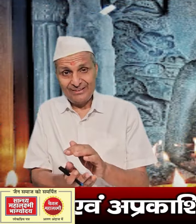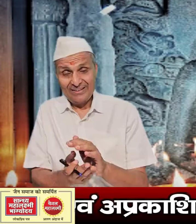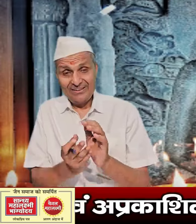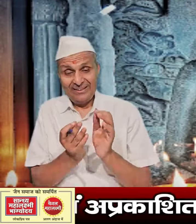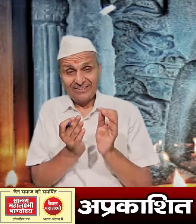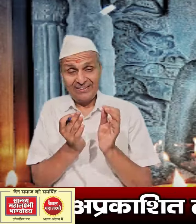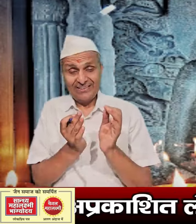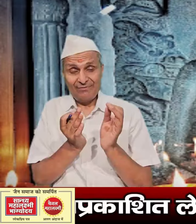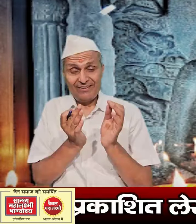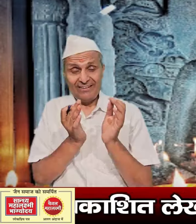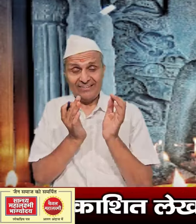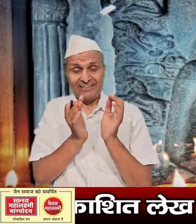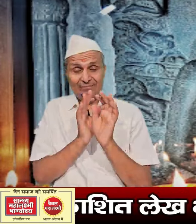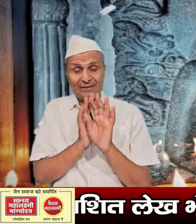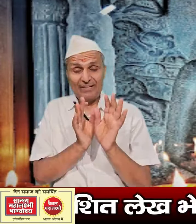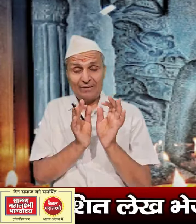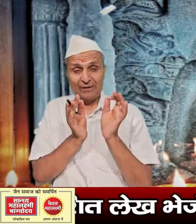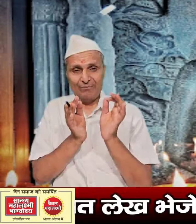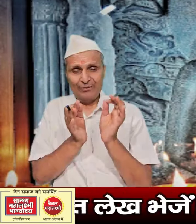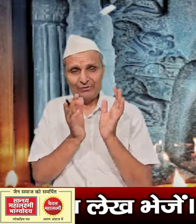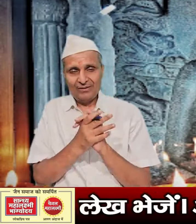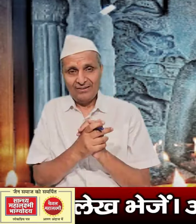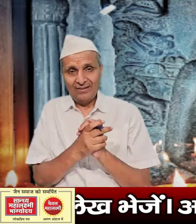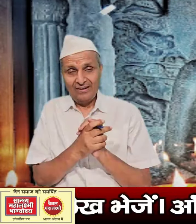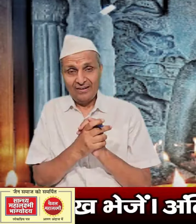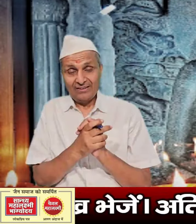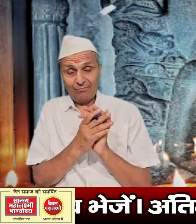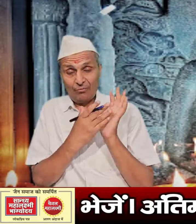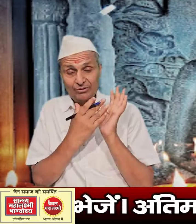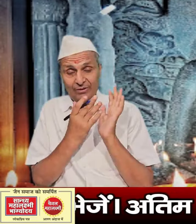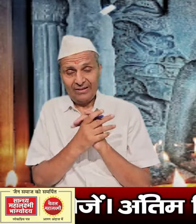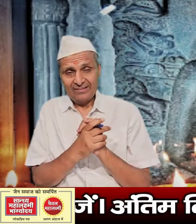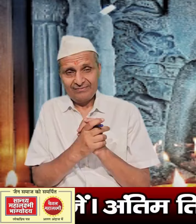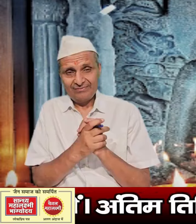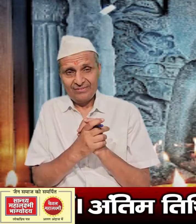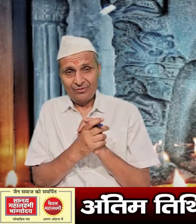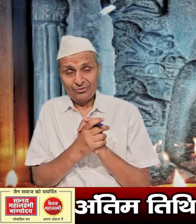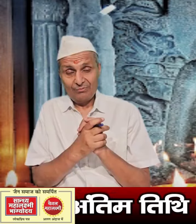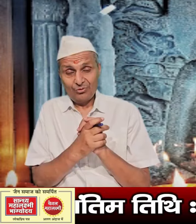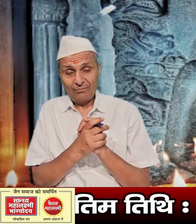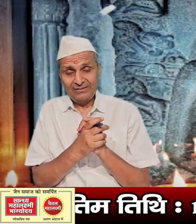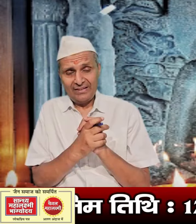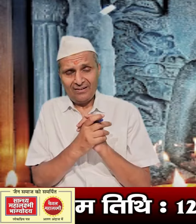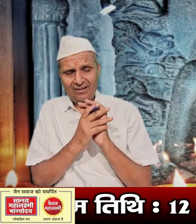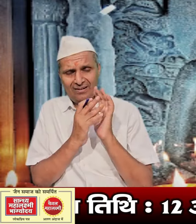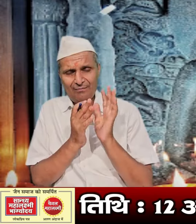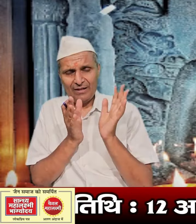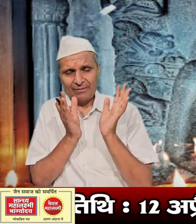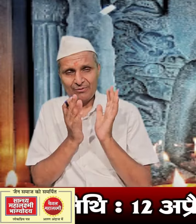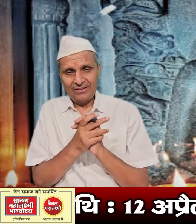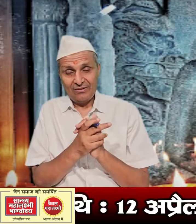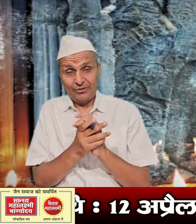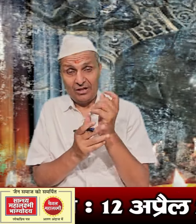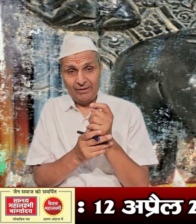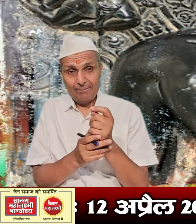ऊंची यह 45 फीट की अतिशय प्रतिभा यहां पर मुनि कहते हैं मोहम्मद गौरी आया था उसने मूर्ति मंजक ने कहां कहा हमारी